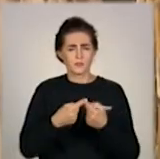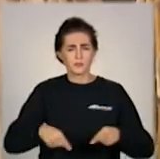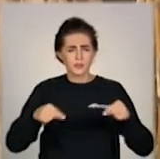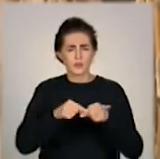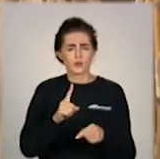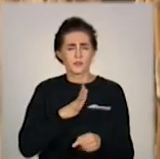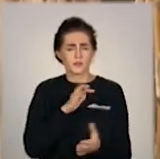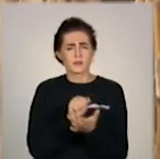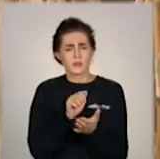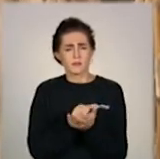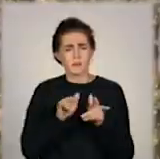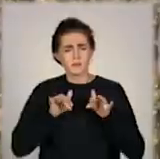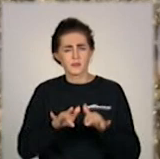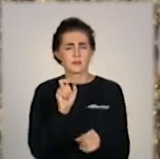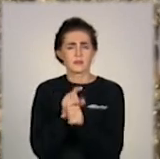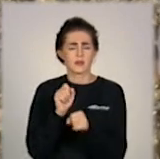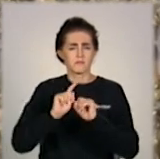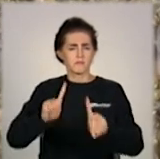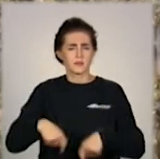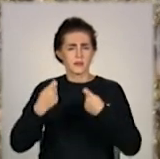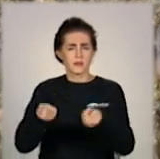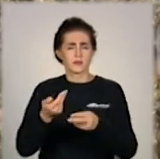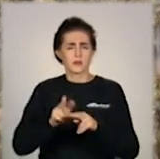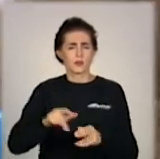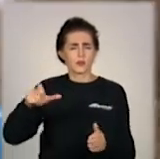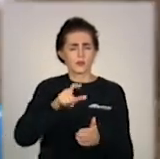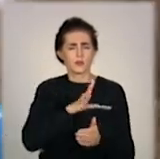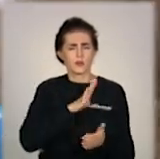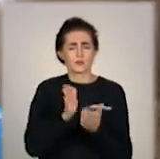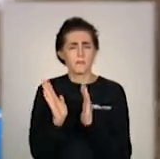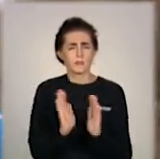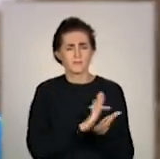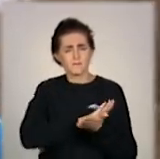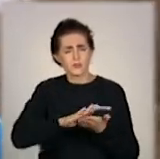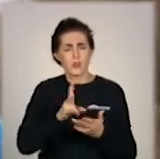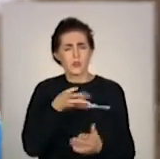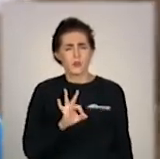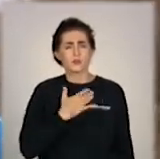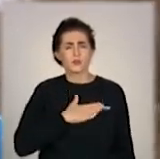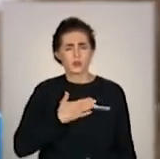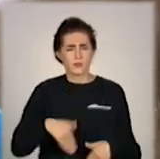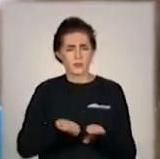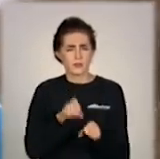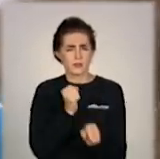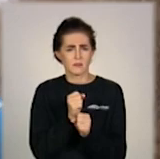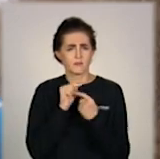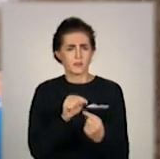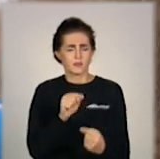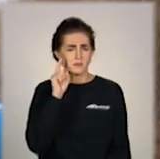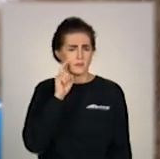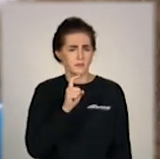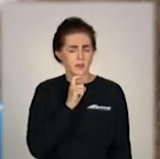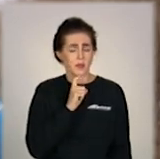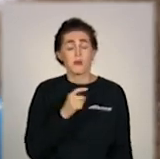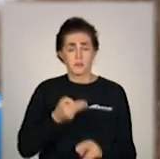вони заказникам, щоб річку привести до порядку. Для чого вони це зробили проти? Тому що